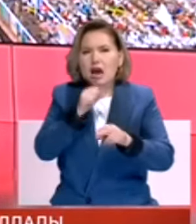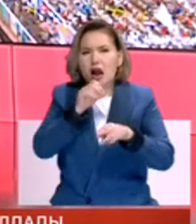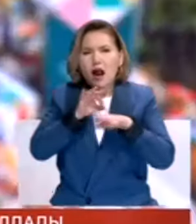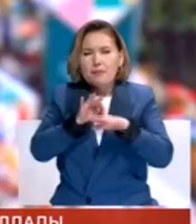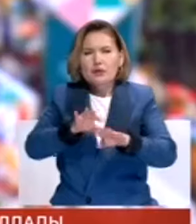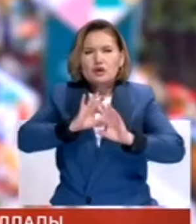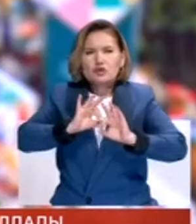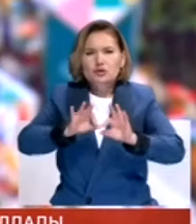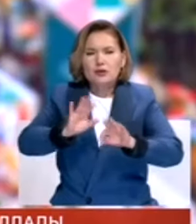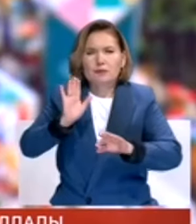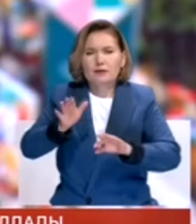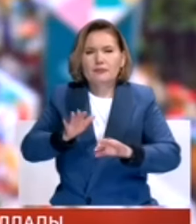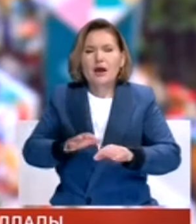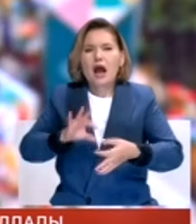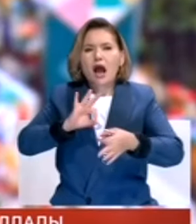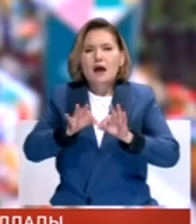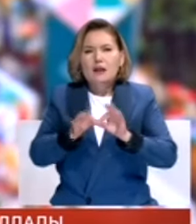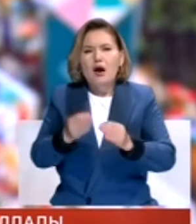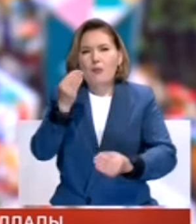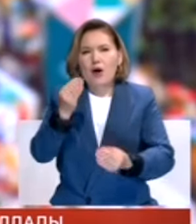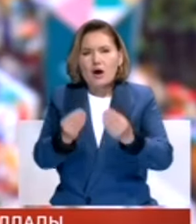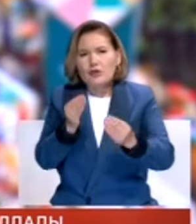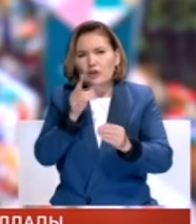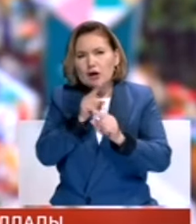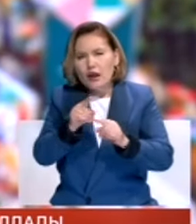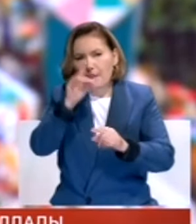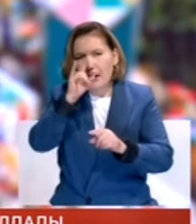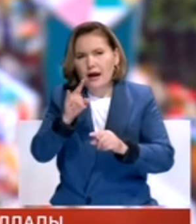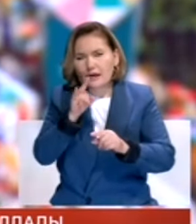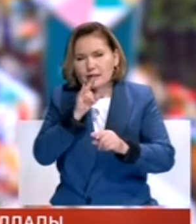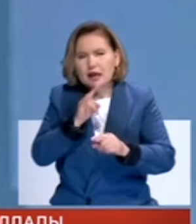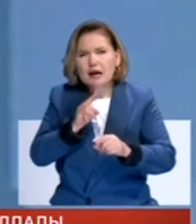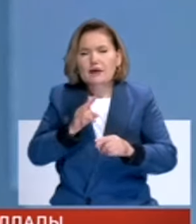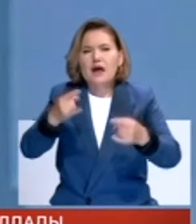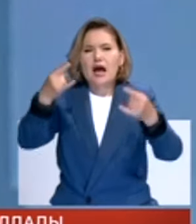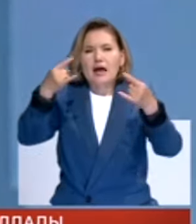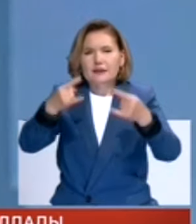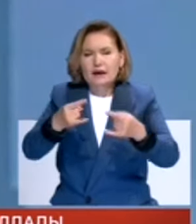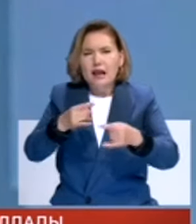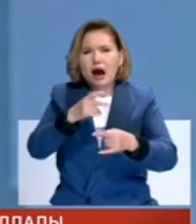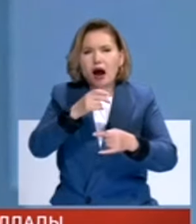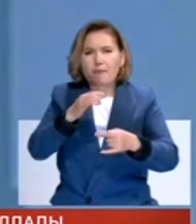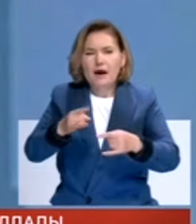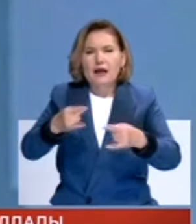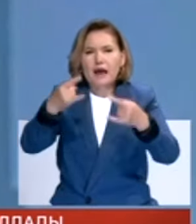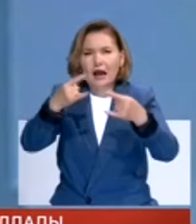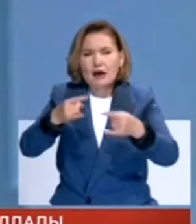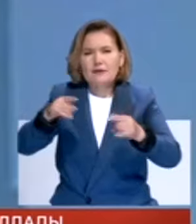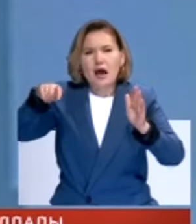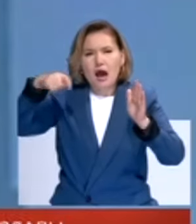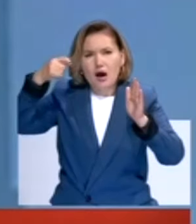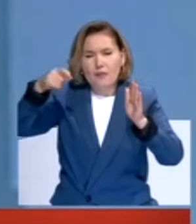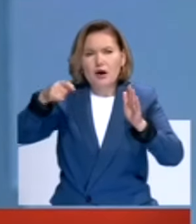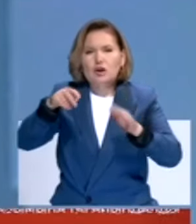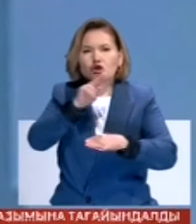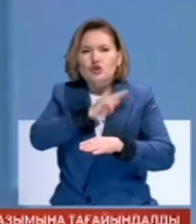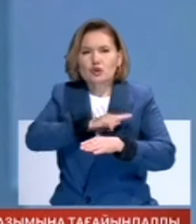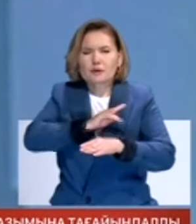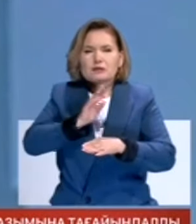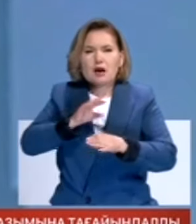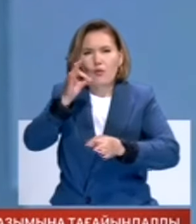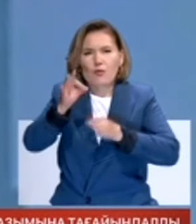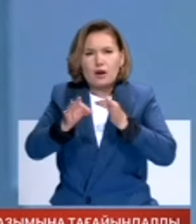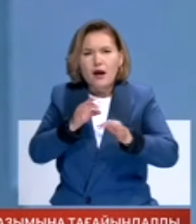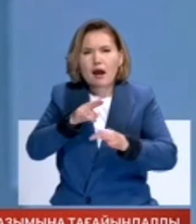жүргізеді. Олимпиада ойындар кезінде Қазақстан телерадио корпорациясы мен Хабар агенттігінің арнайы түсірілім топтары жұмыс істейді.